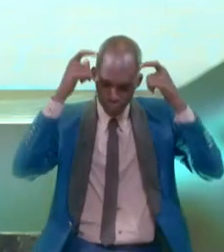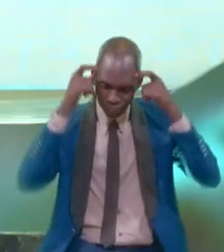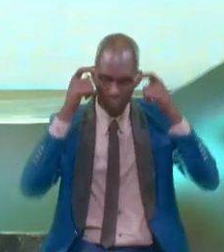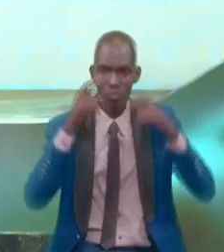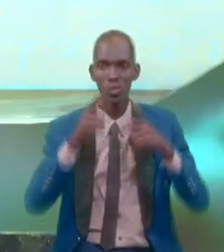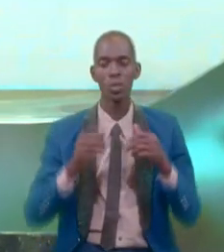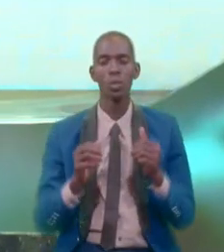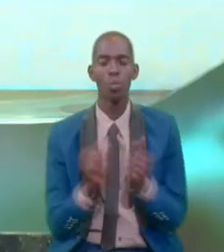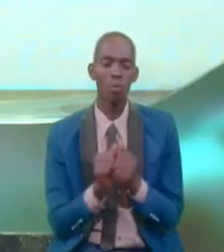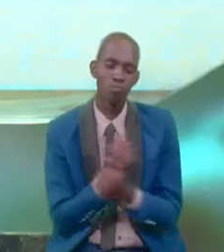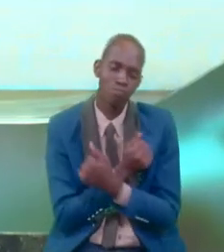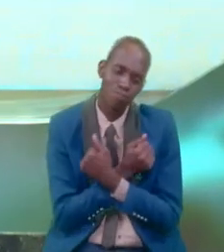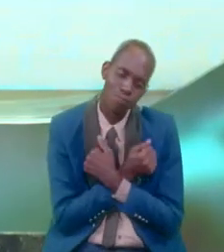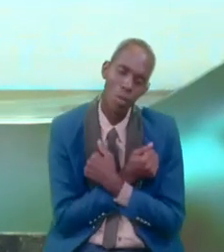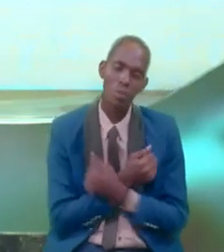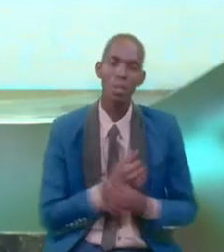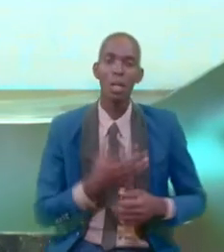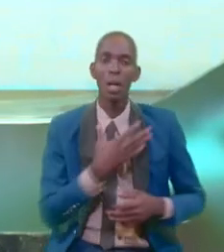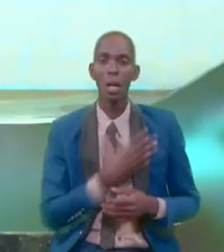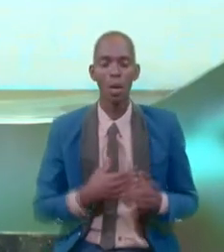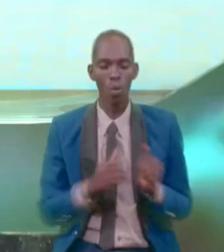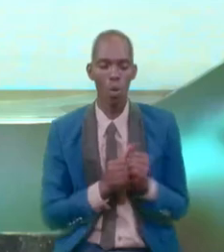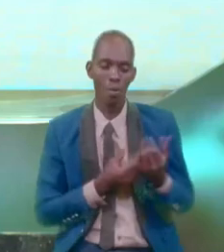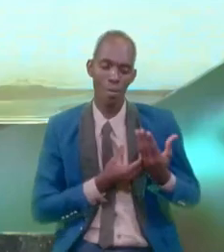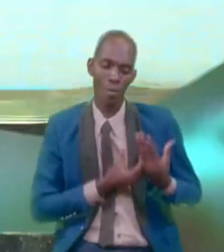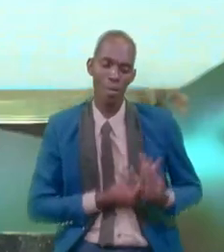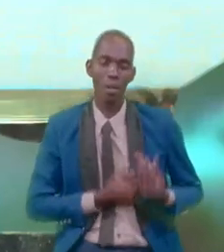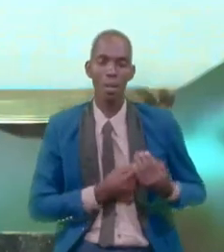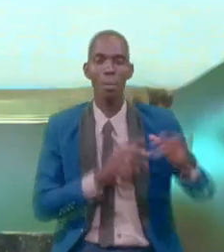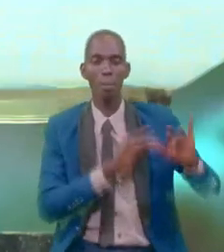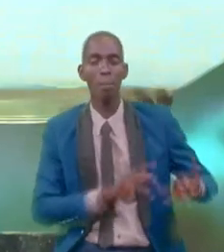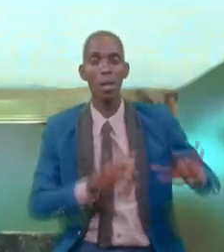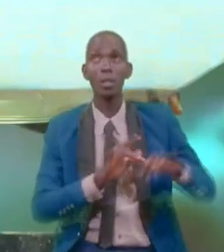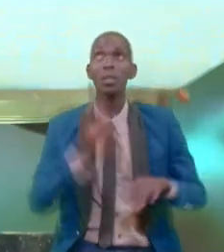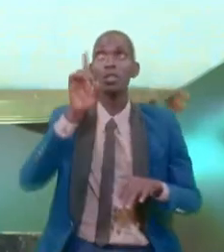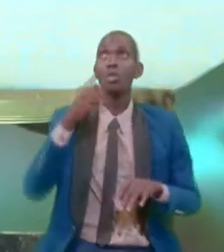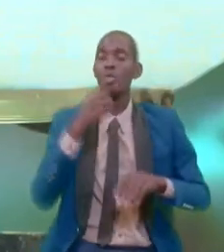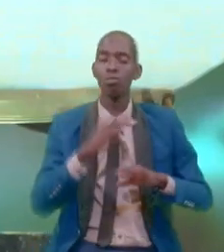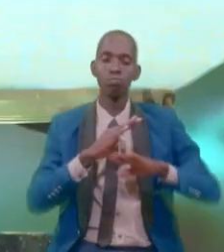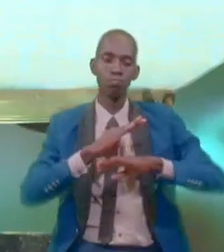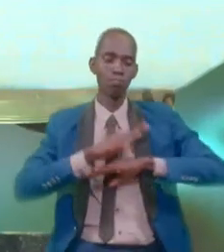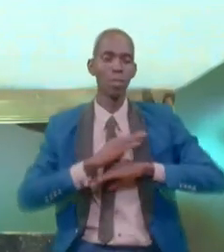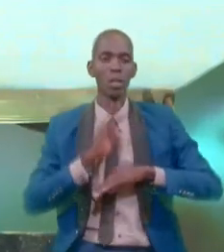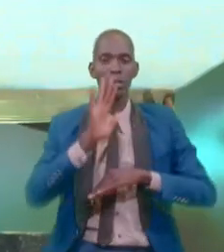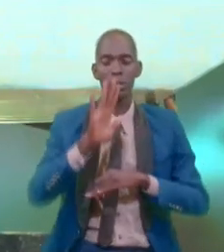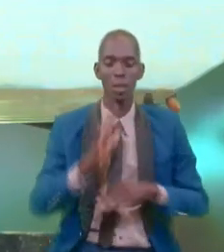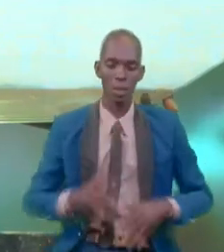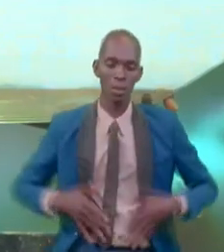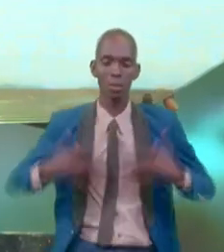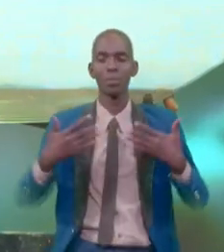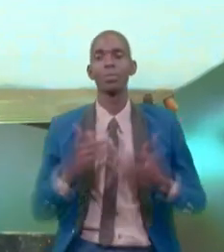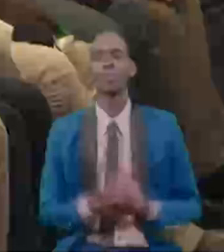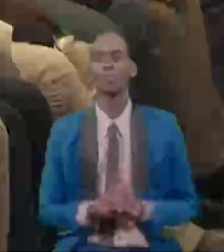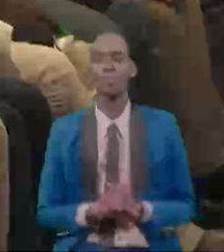te couronne de bonté et de miséricorde. C'est lui qui rassasie de bien ta vieillesse.